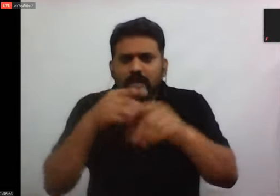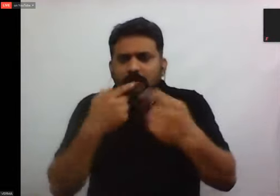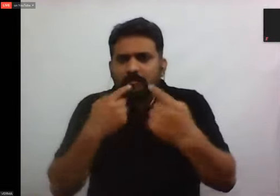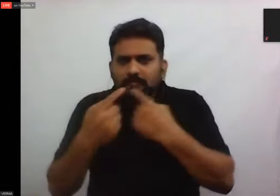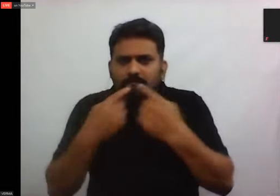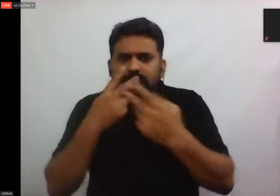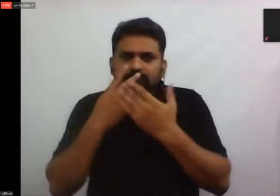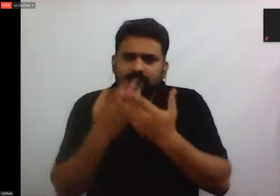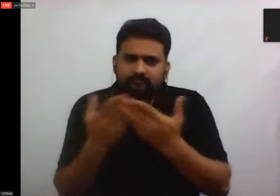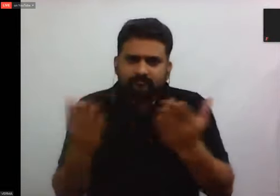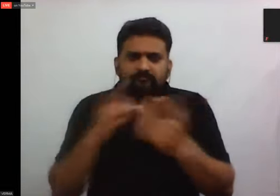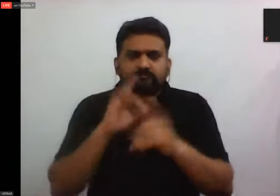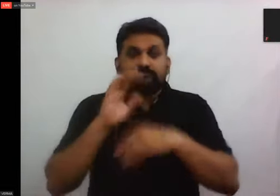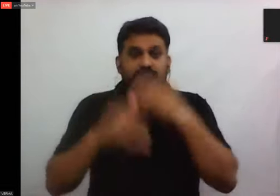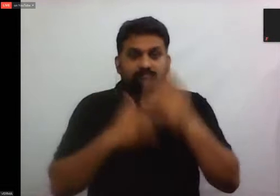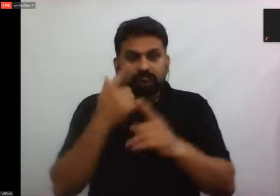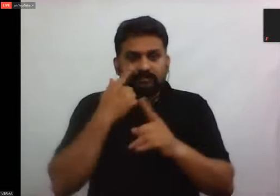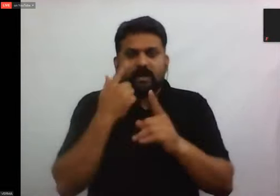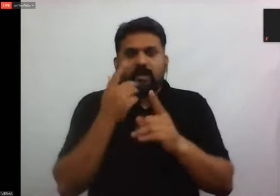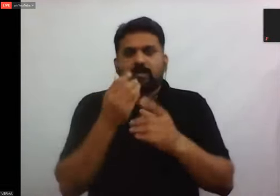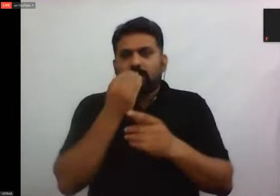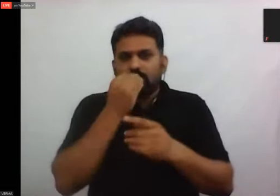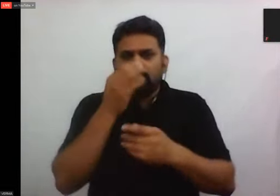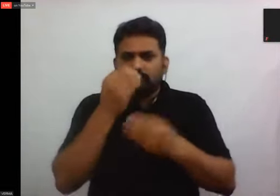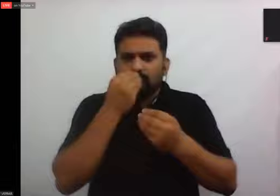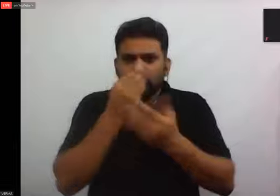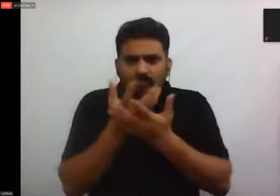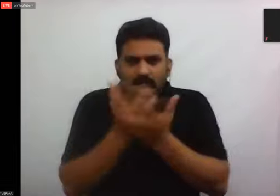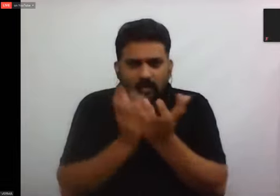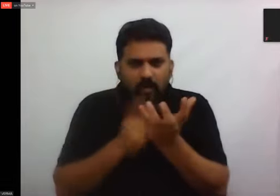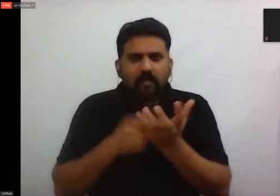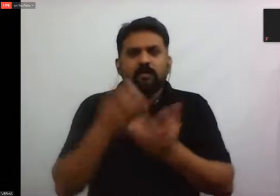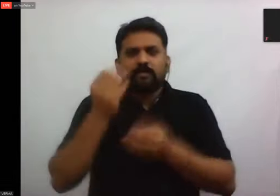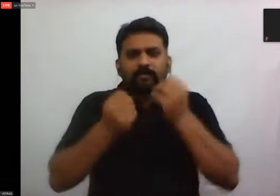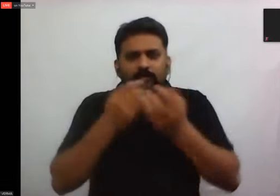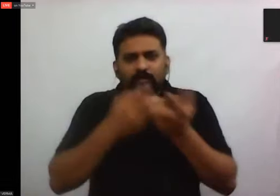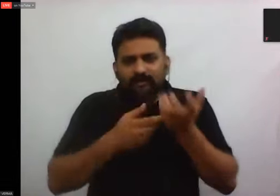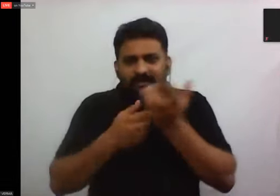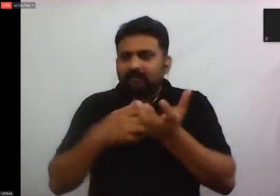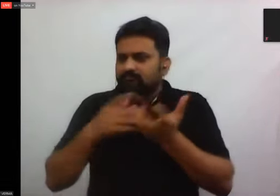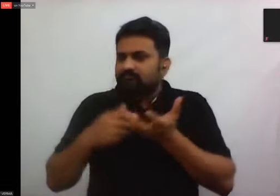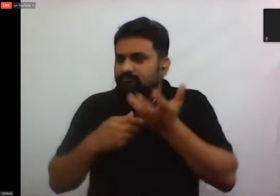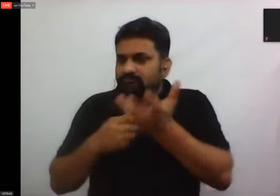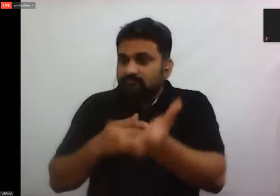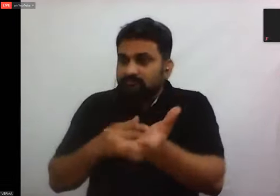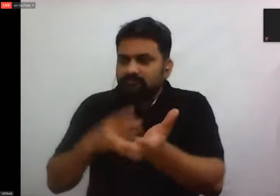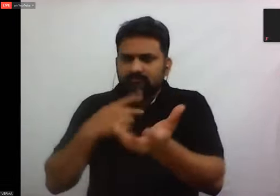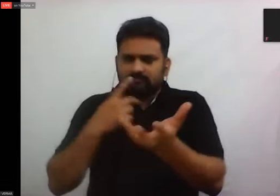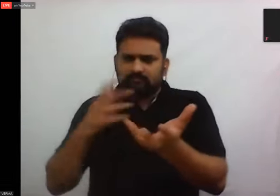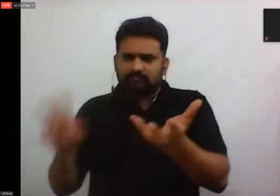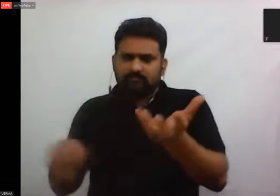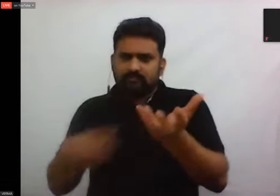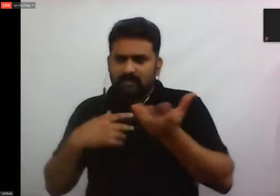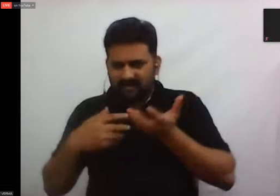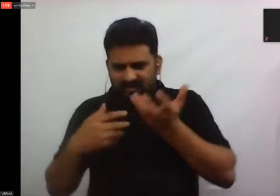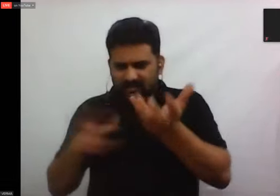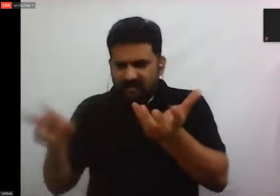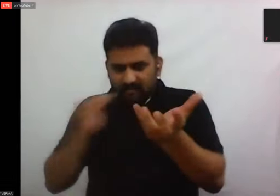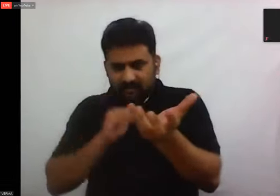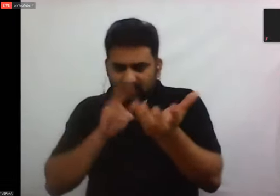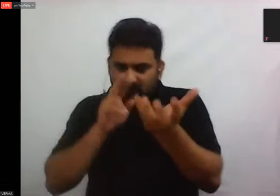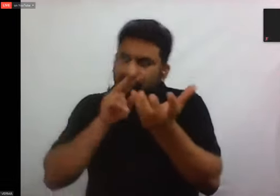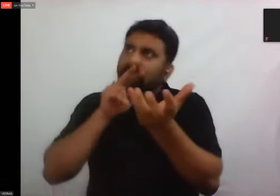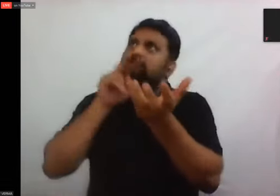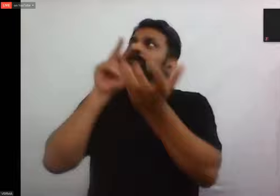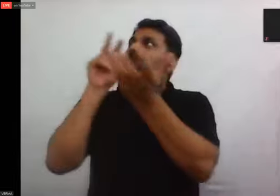व्हेन यू आर ब्रिंगिंग द फीडिंग बॉटल और खाने का कटोरा उसको अप्रोच करते टाइम देख रहा है क्या मेनी थिंग्स विच पेरेंट्स